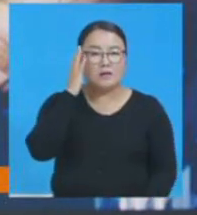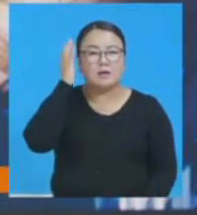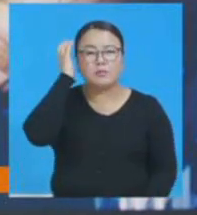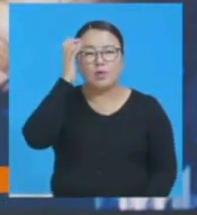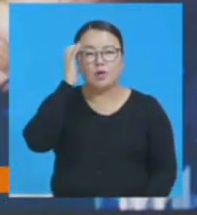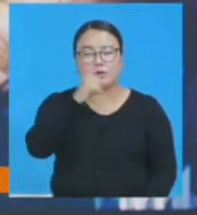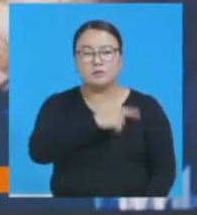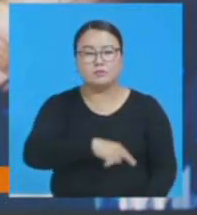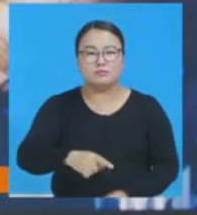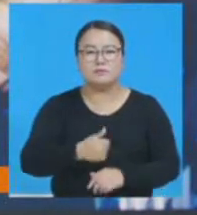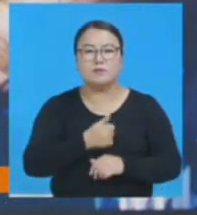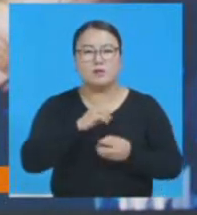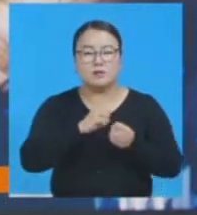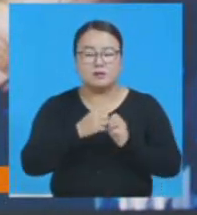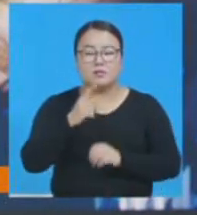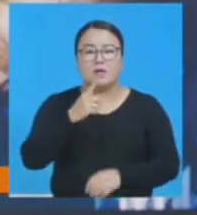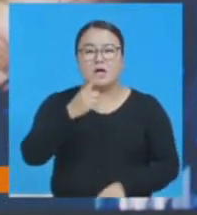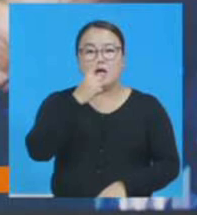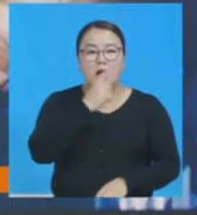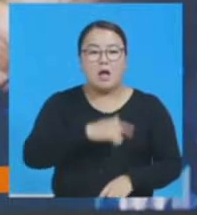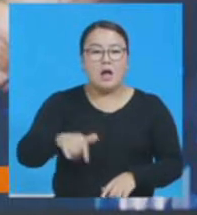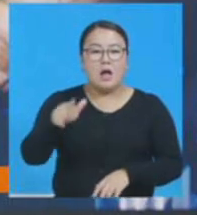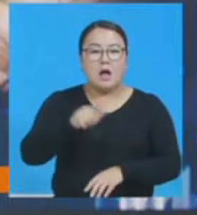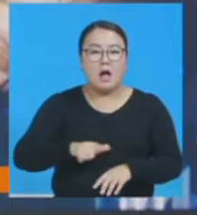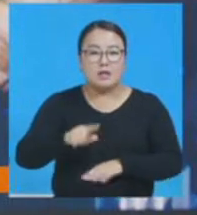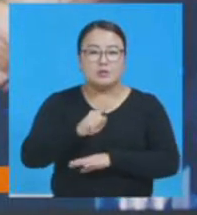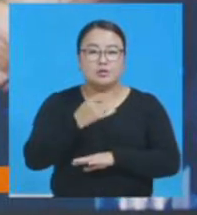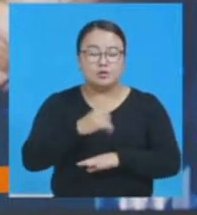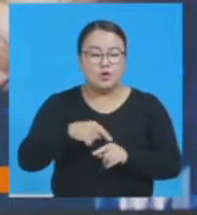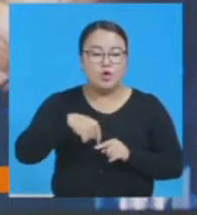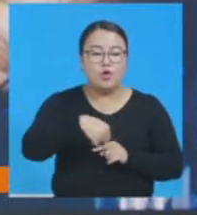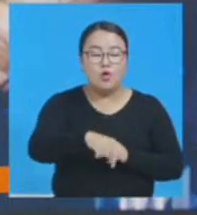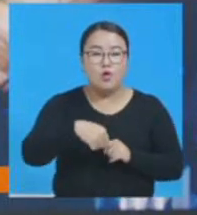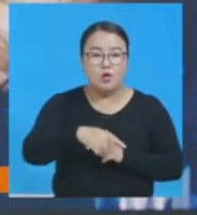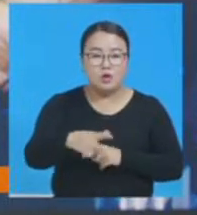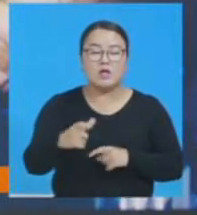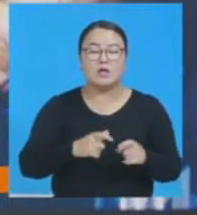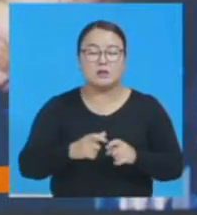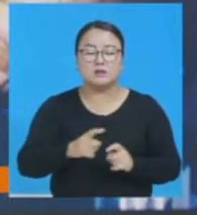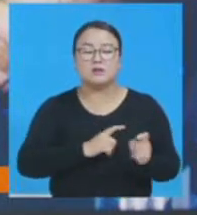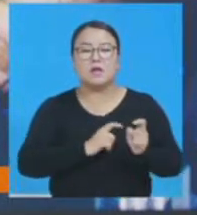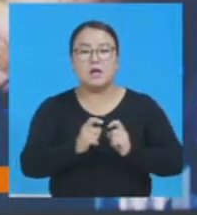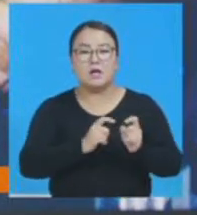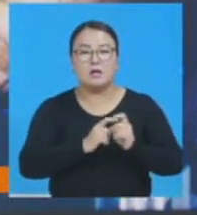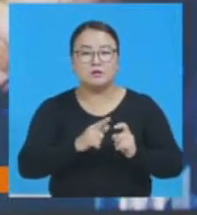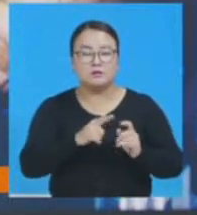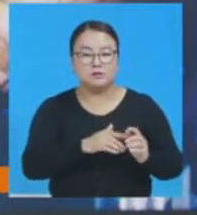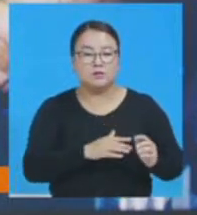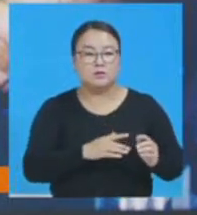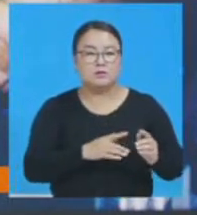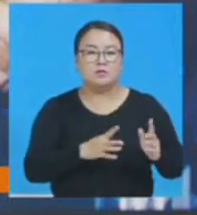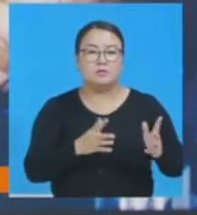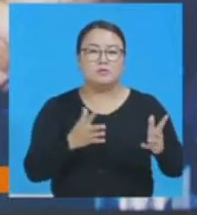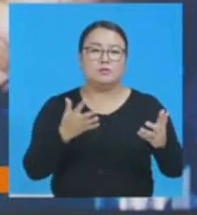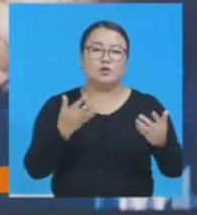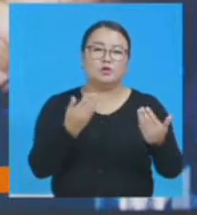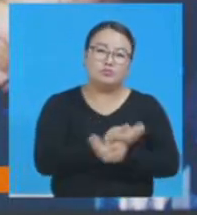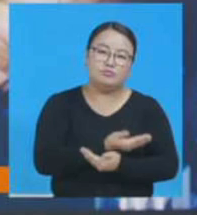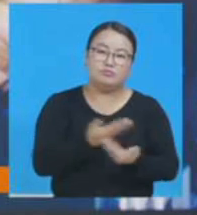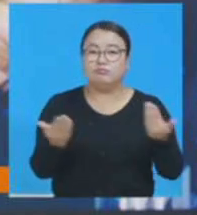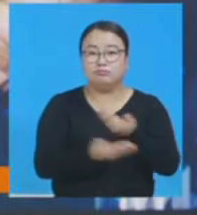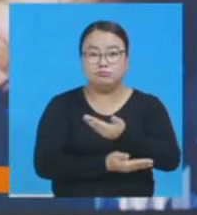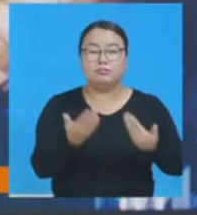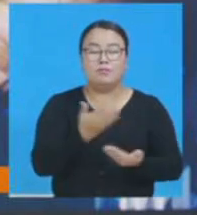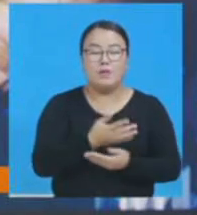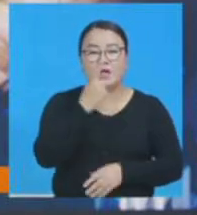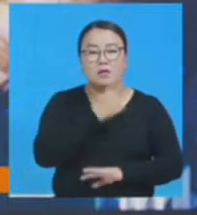болгоод байна. Хятад Монгол хоёр газар зүйн хувьд зэргэлдээ оршиж эдийн засгийн хувьд харилцан нөхөгддөг гэсэн үг юм аа. Өөрөөр хэлбэл хятад